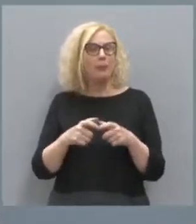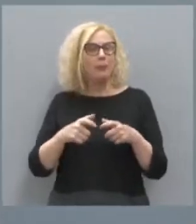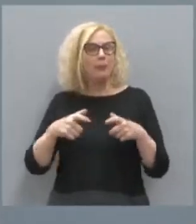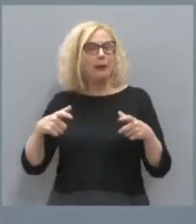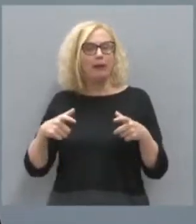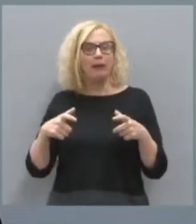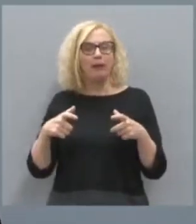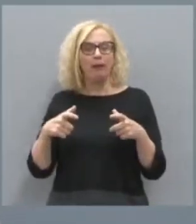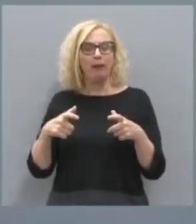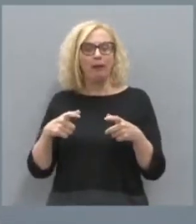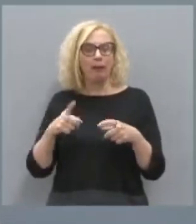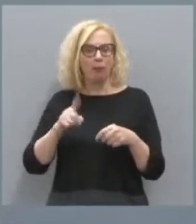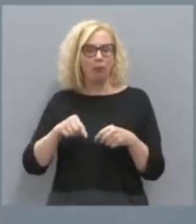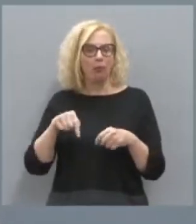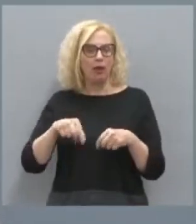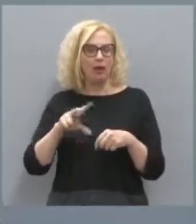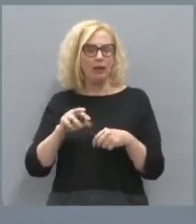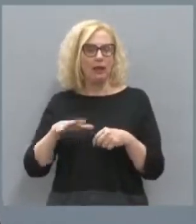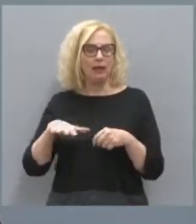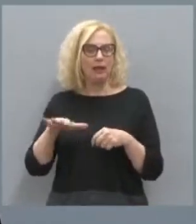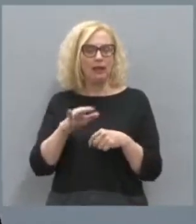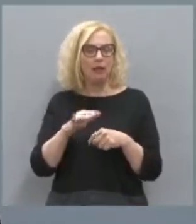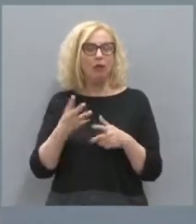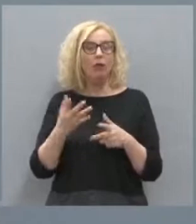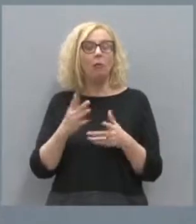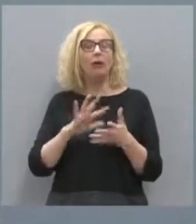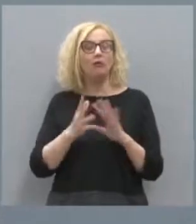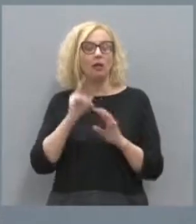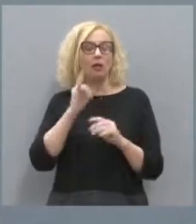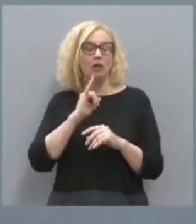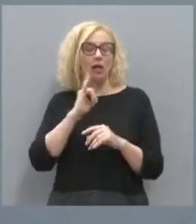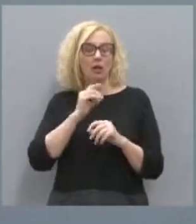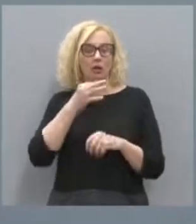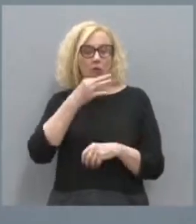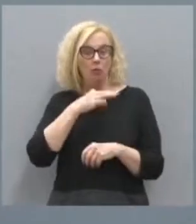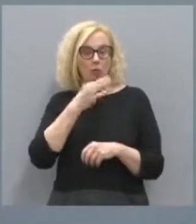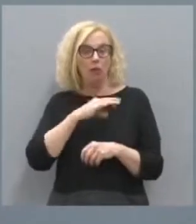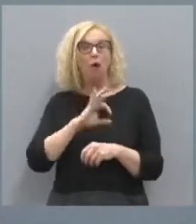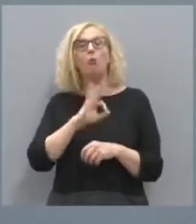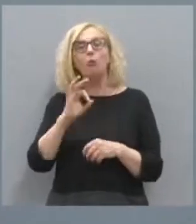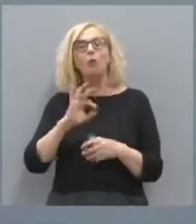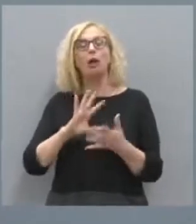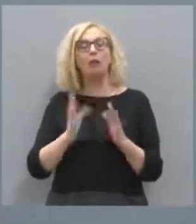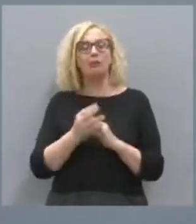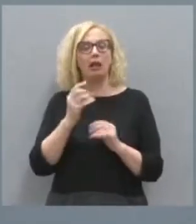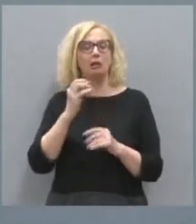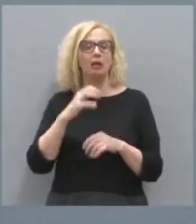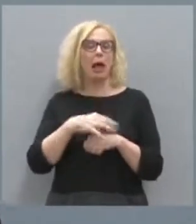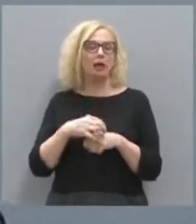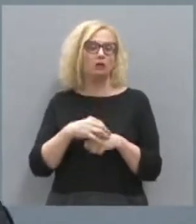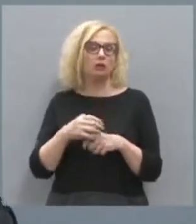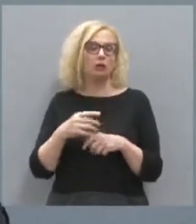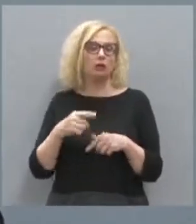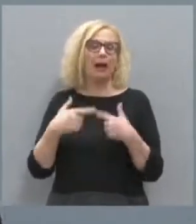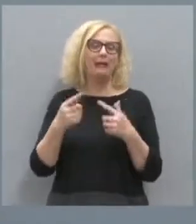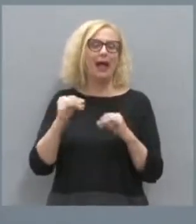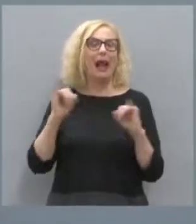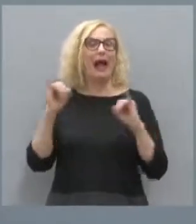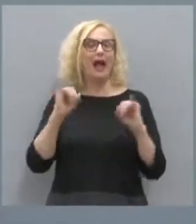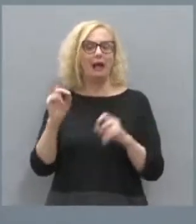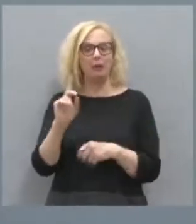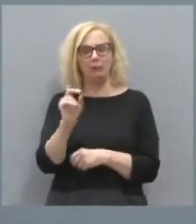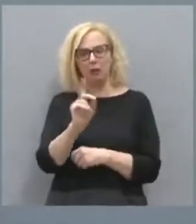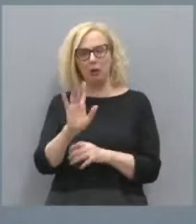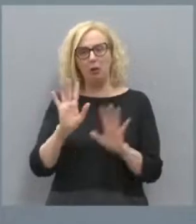anche in trentino e quindi mandarci in zona gialla e poi rischiare la zona ragione e quant'altro non stiamo facendo allarmino stiamo leggendo